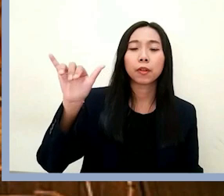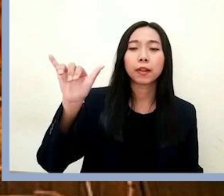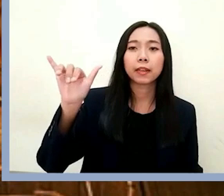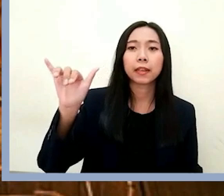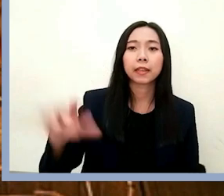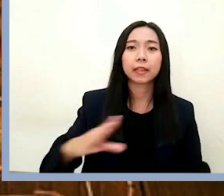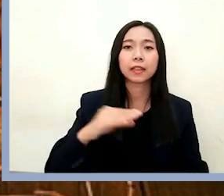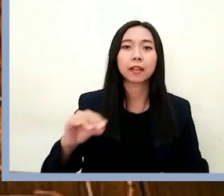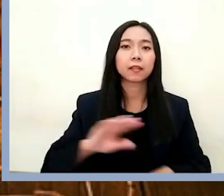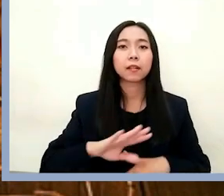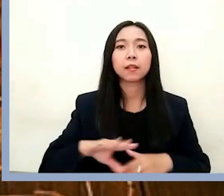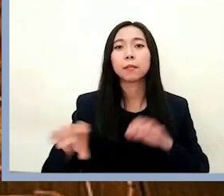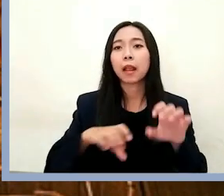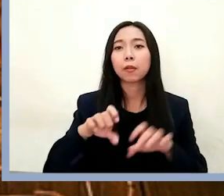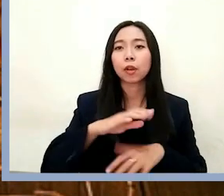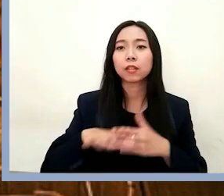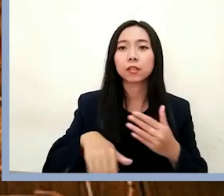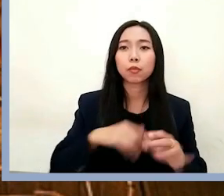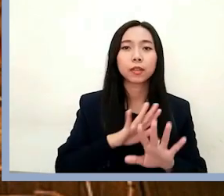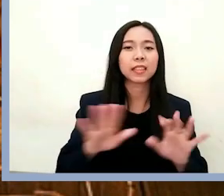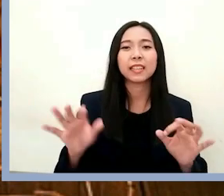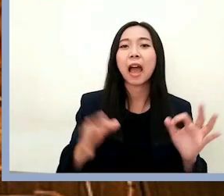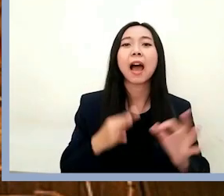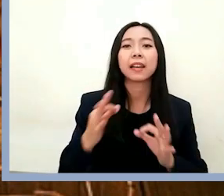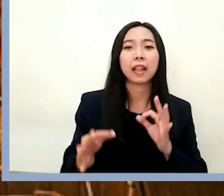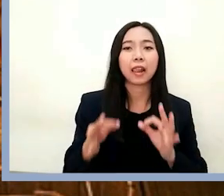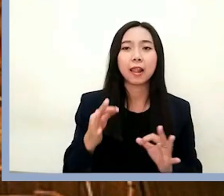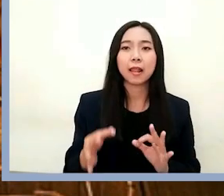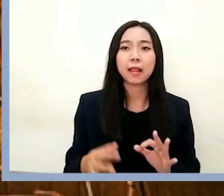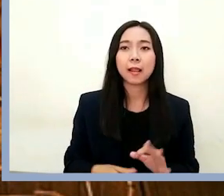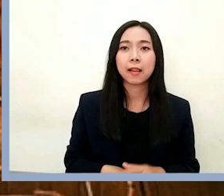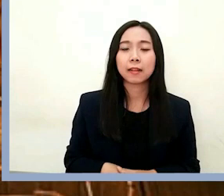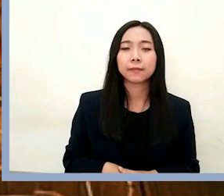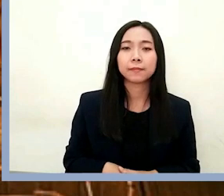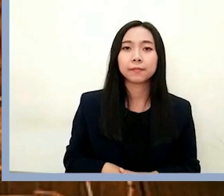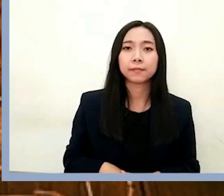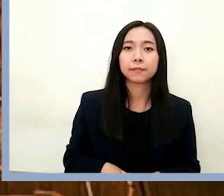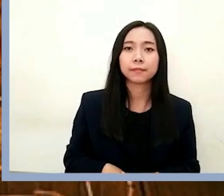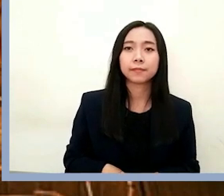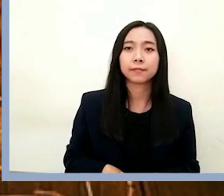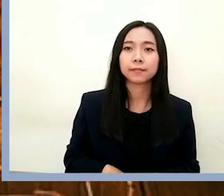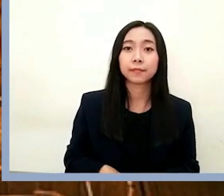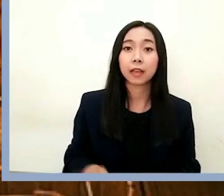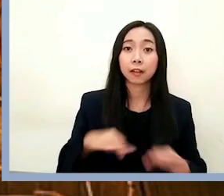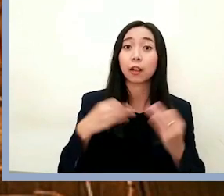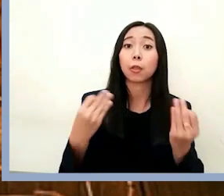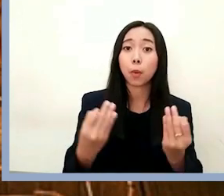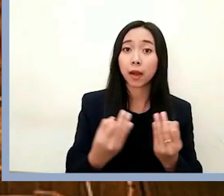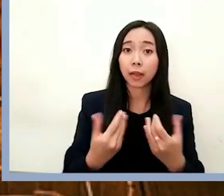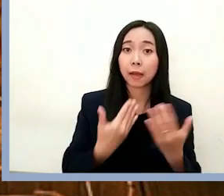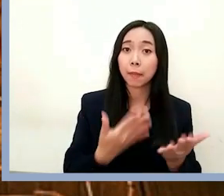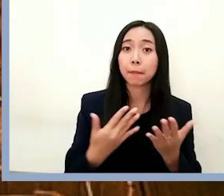segala bentuk ketidakadilan sebaliknya keluarga yang berdampak